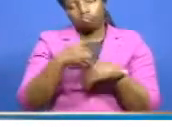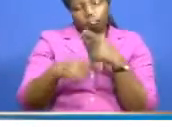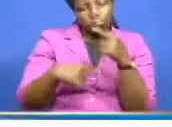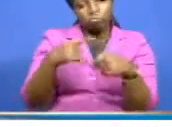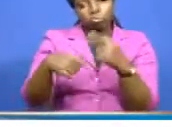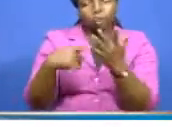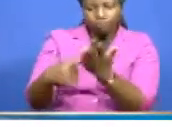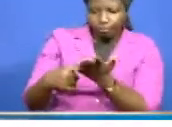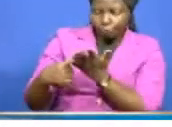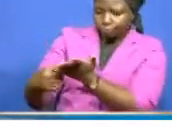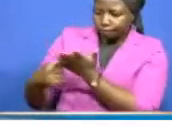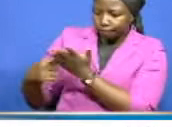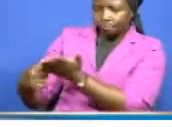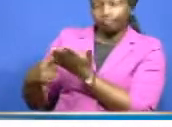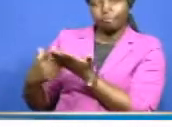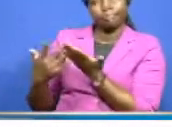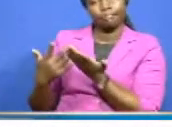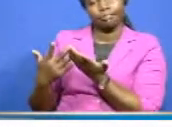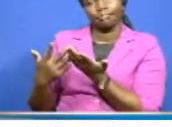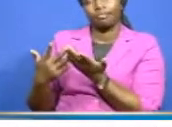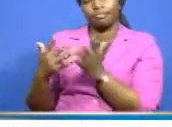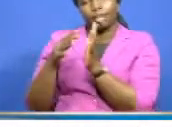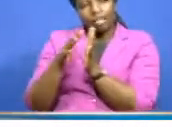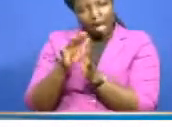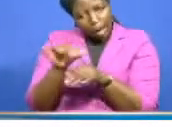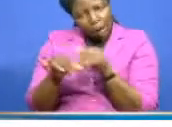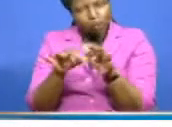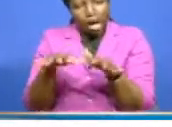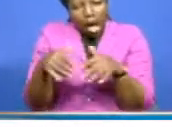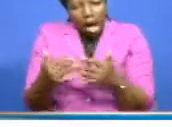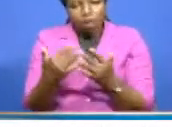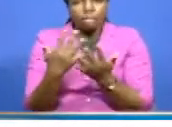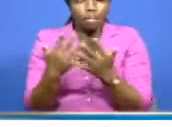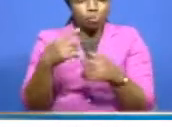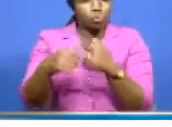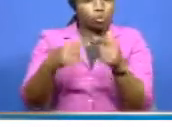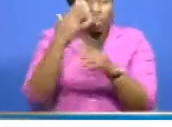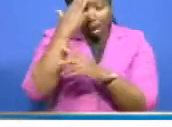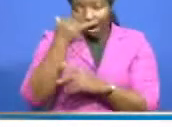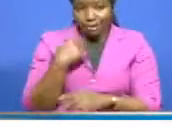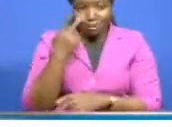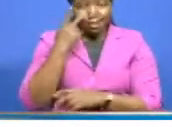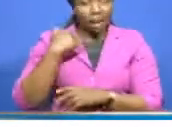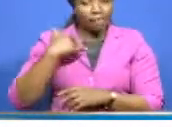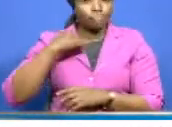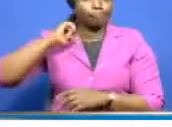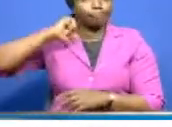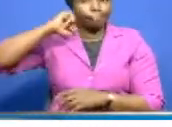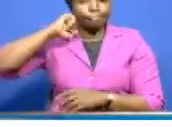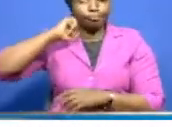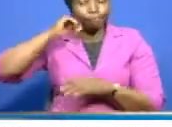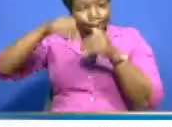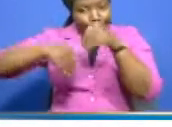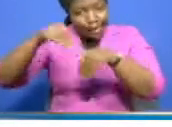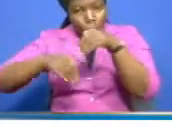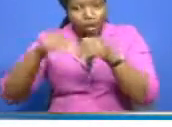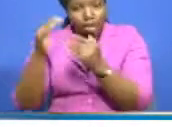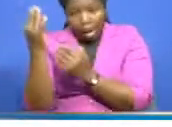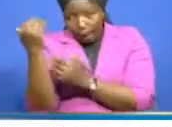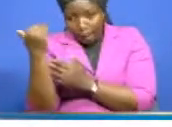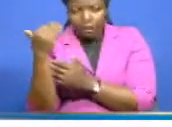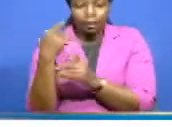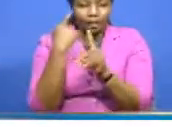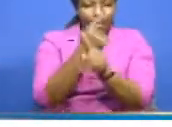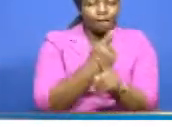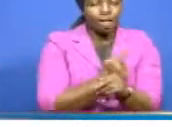tujadiliana kivipi na mambo yanaendelea vipi. Maana tumeona kuna uchaguzi ambao unakuja wa sehemu mbalimbali